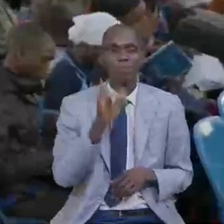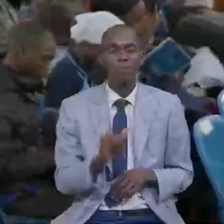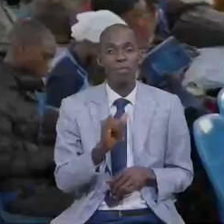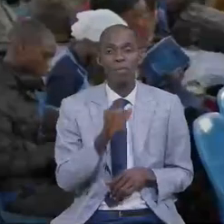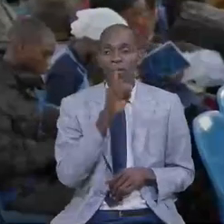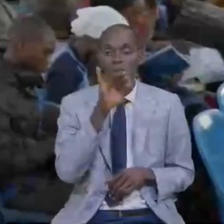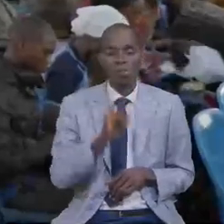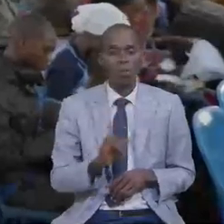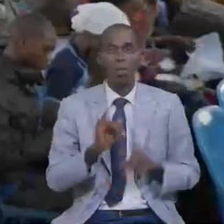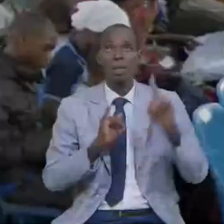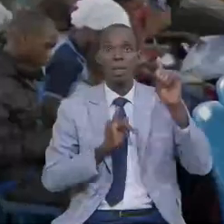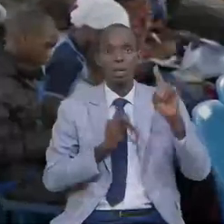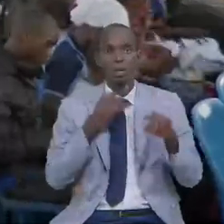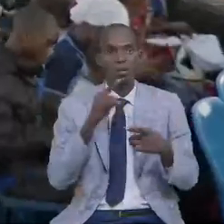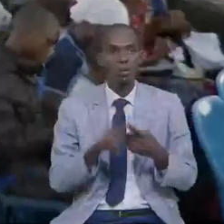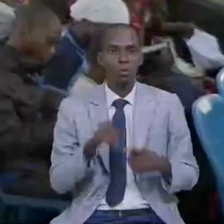dis,